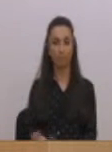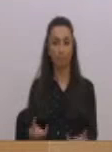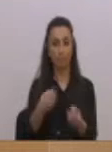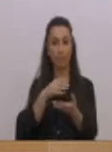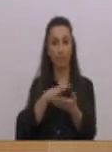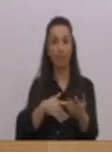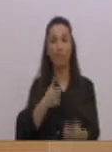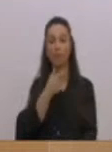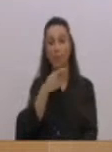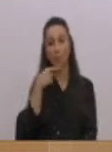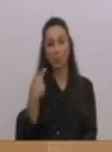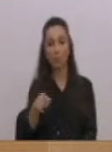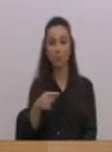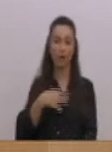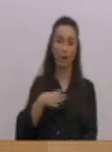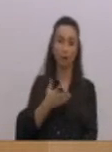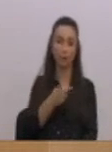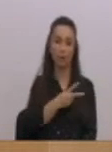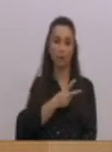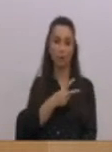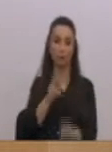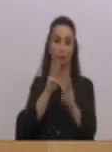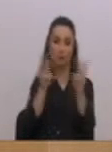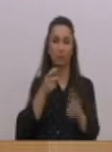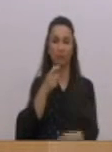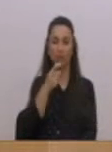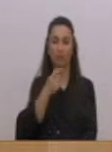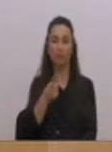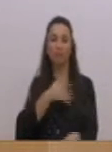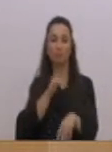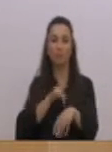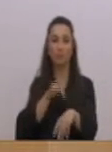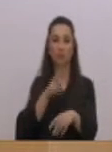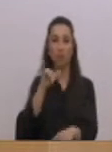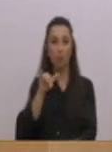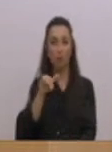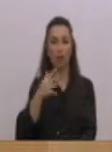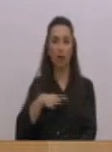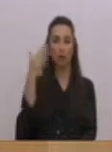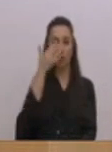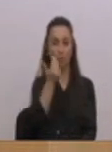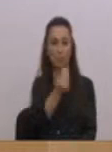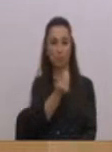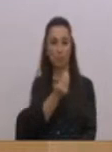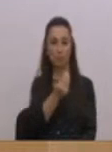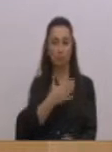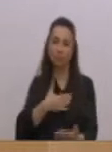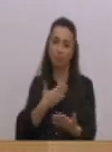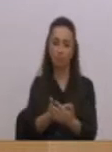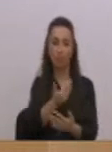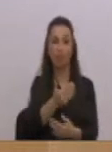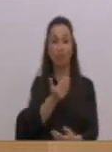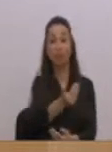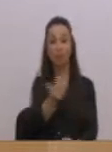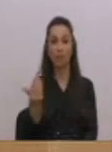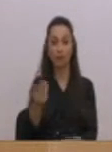გააგრძელოთ ყურება რუსულ, ქართულ თუ ინგლისურ საიტებზე თქვენთვის საყვარელი შოუების მიუხედავად ქართული ოცნების ასეთი მონდომებისა, რომ